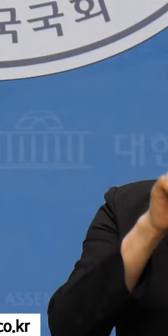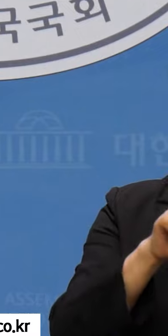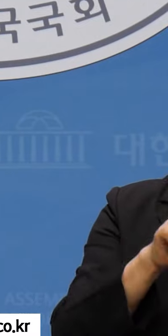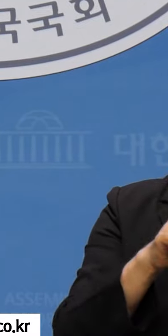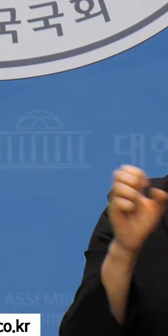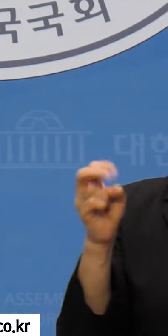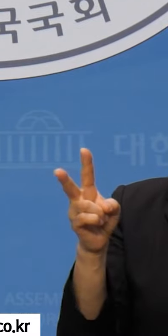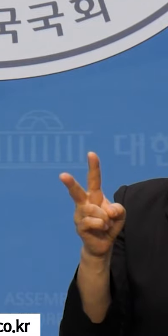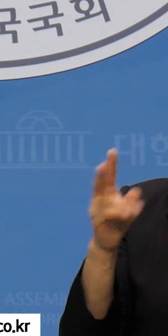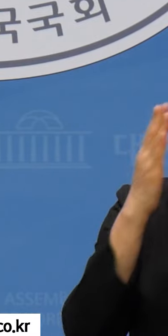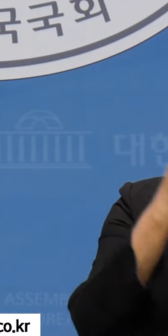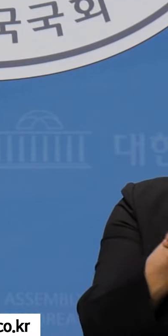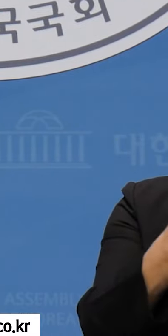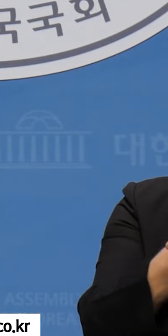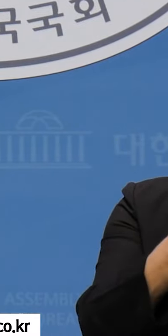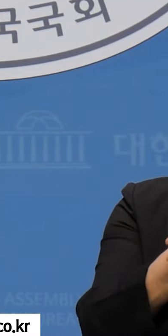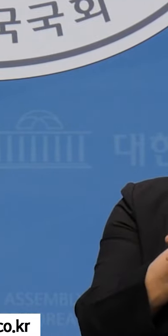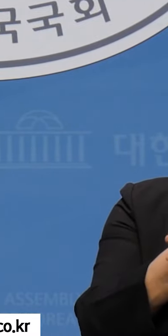거대 양당이 아니라